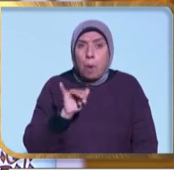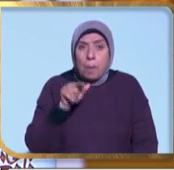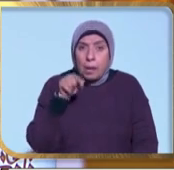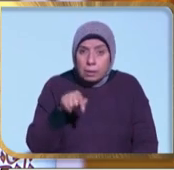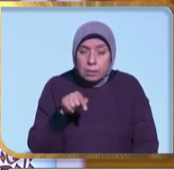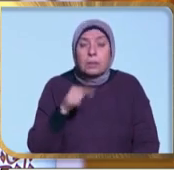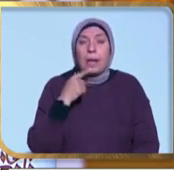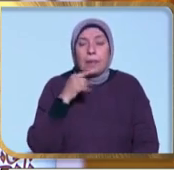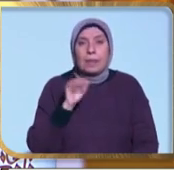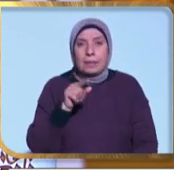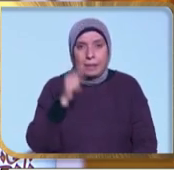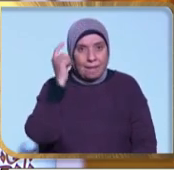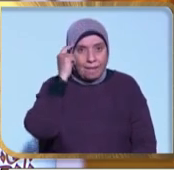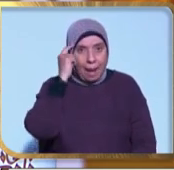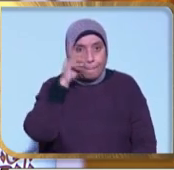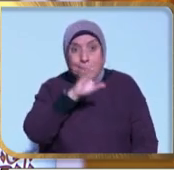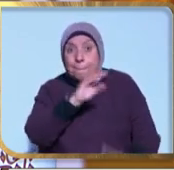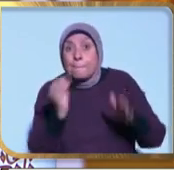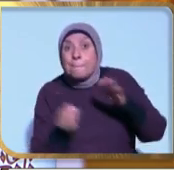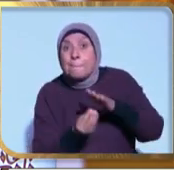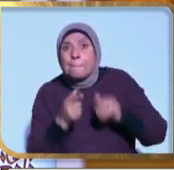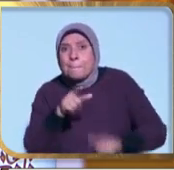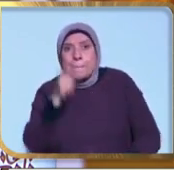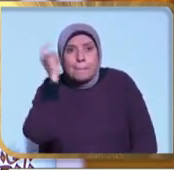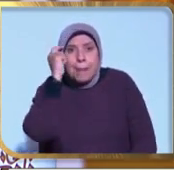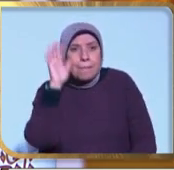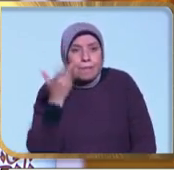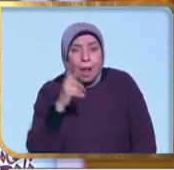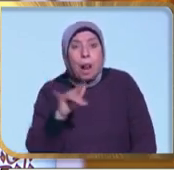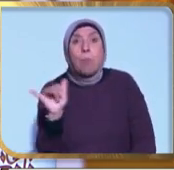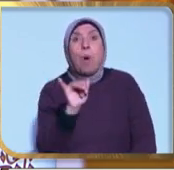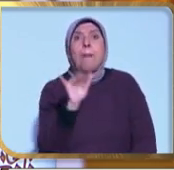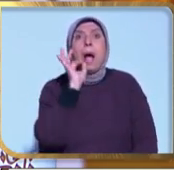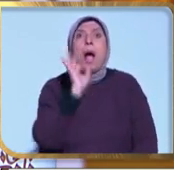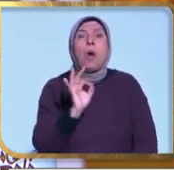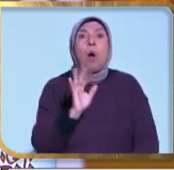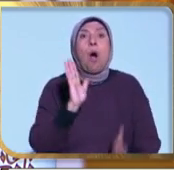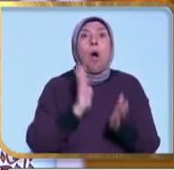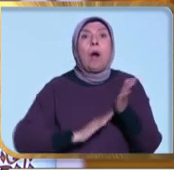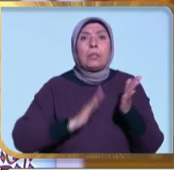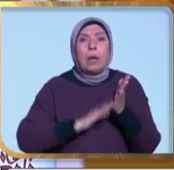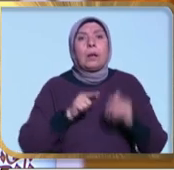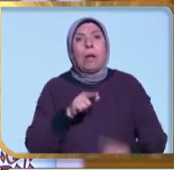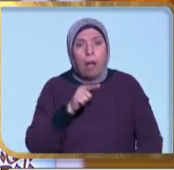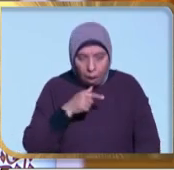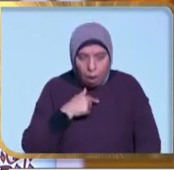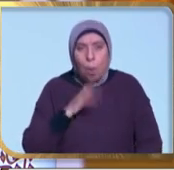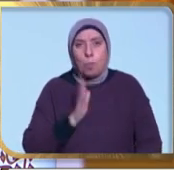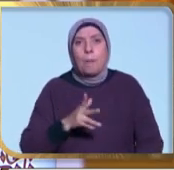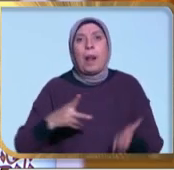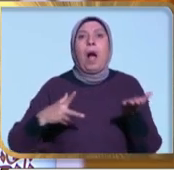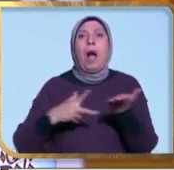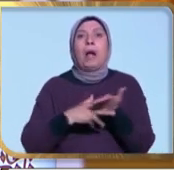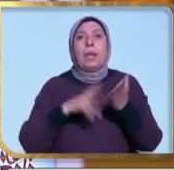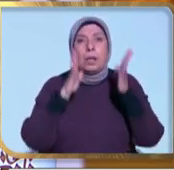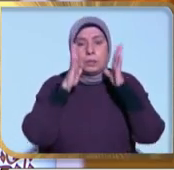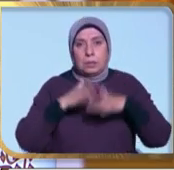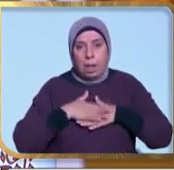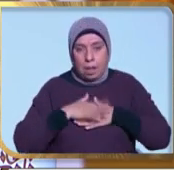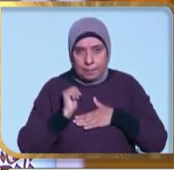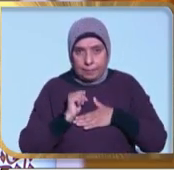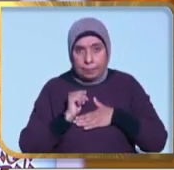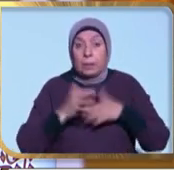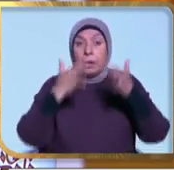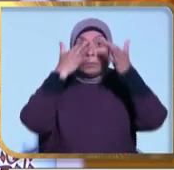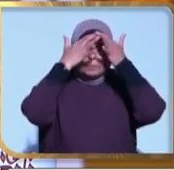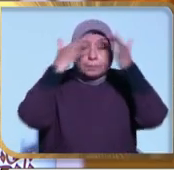باب الضروره او الحاجه اللي تنزل منزله الضروره فقال الفقهاء وذكروا بانه